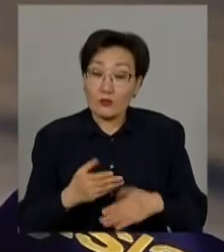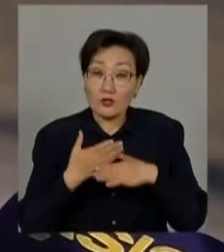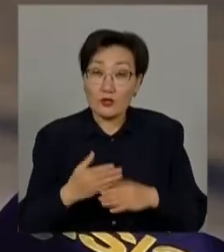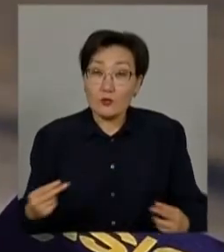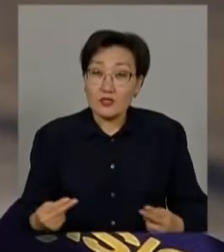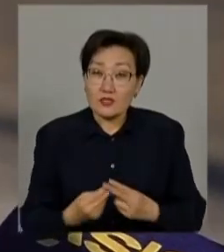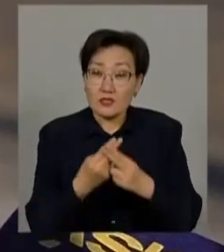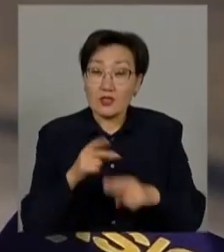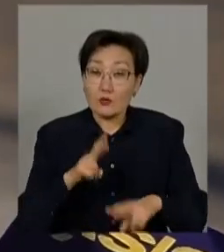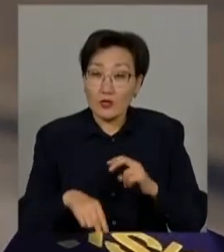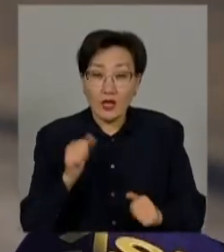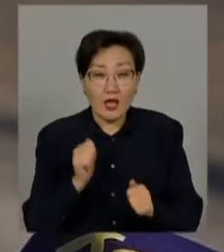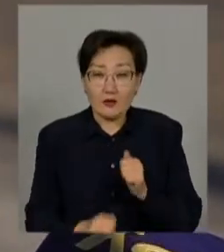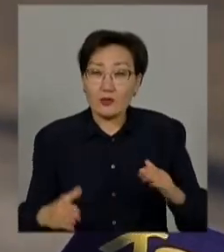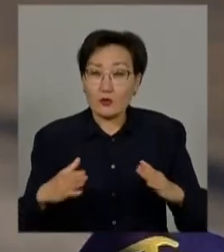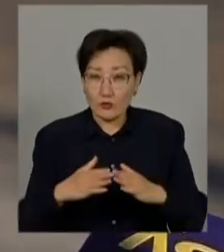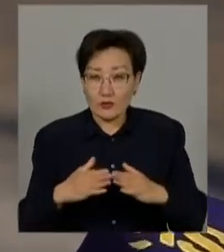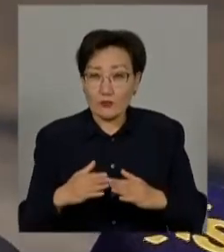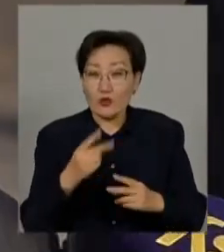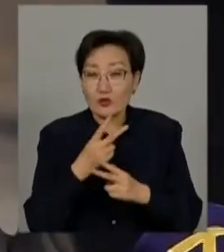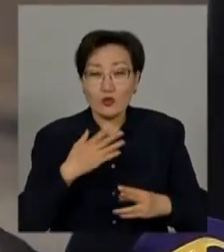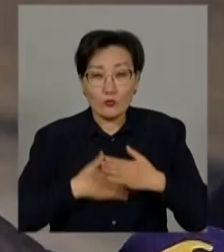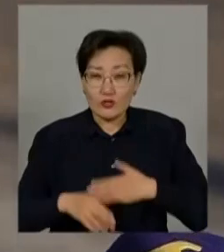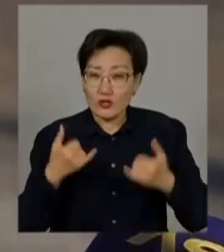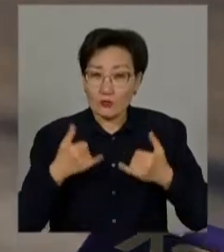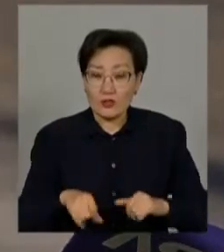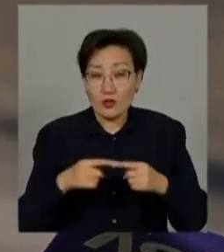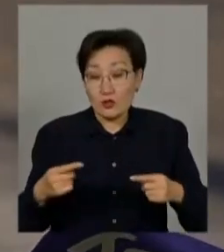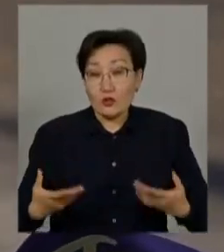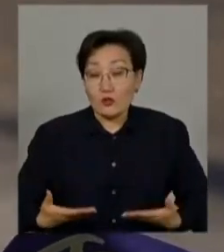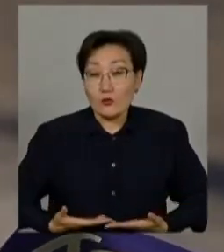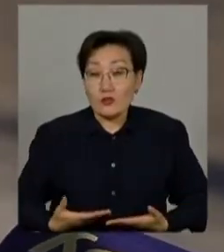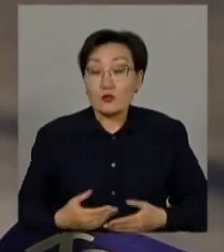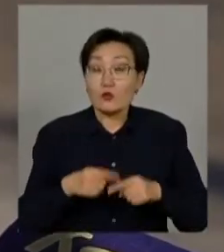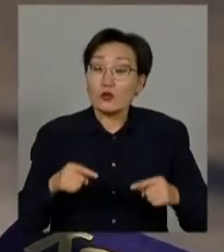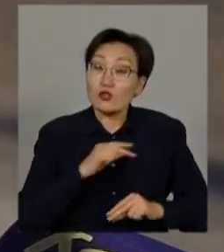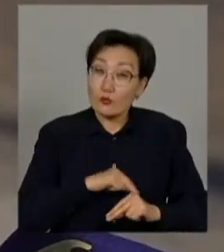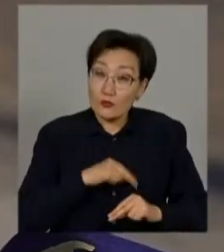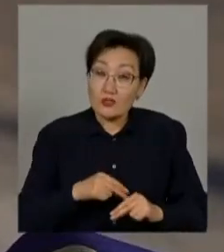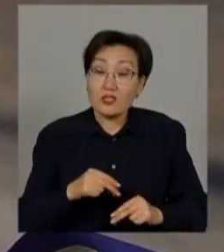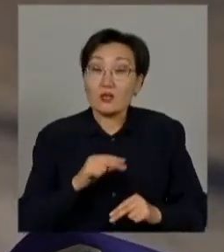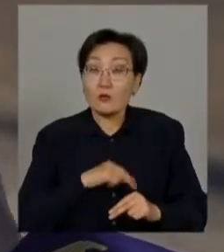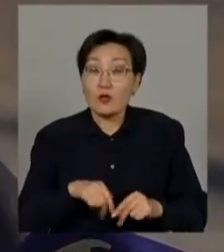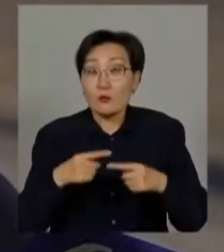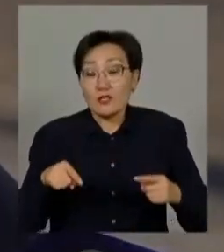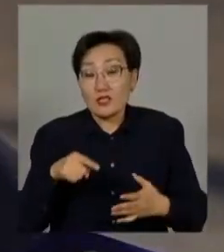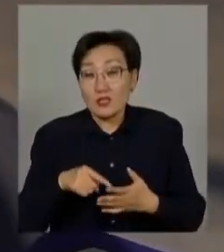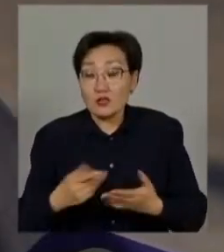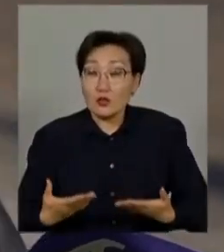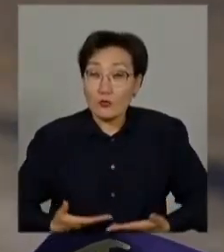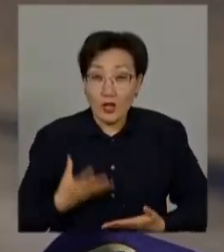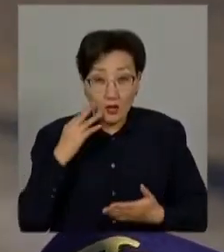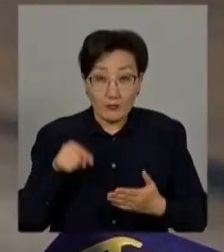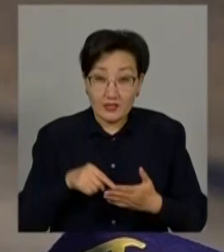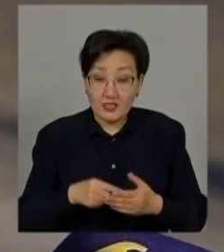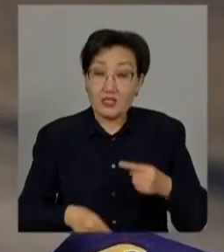көтерген әрбір ғимаратқа қуанып, тамсанатын. Ол өмір бойы түрлі қызметте істеп, бірнеше қалада тұрды. Бірақ зейнетке шыққанда Алматыға